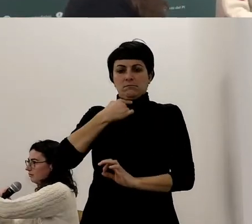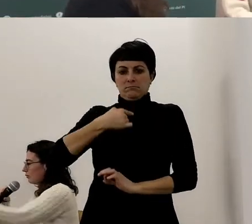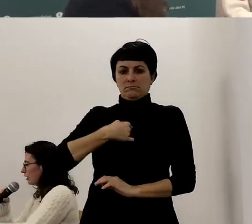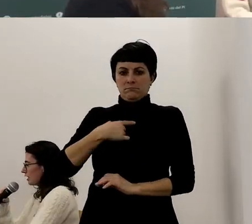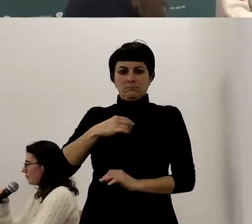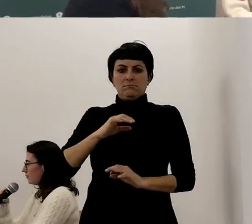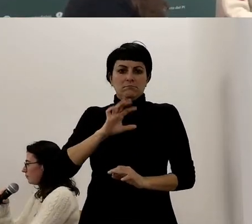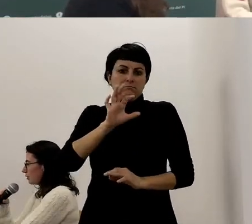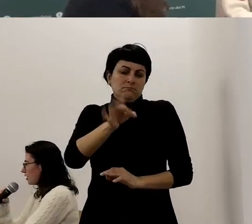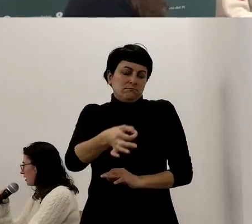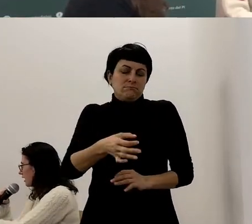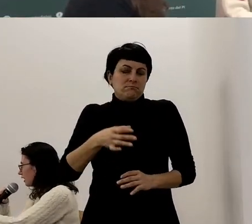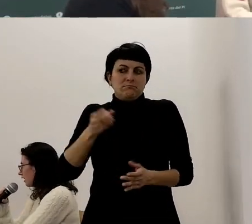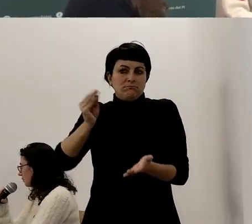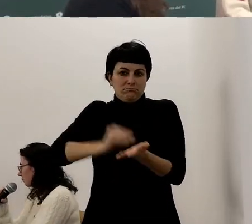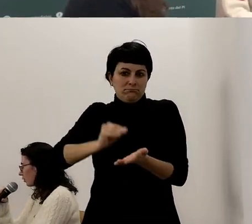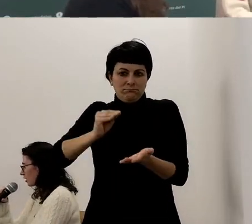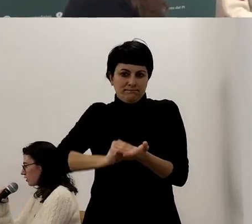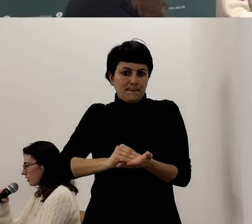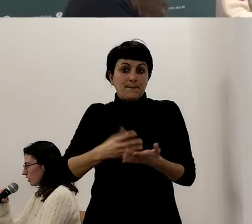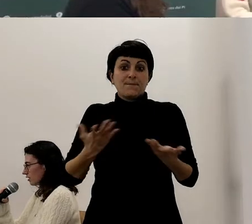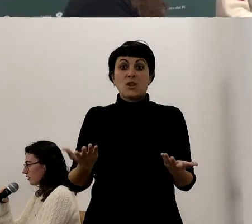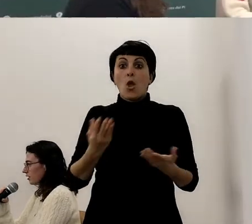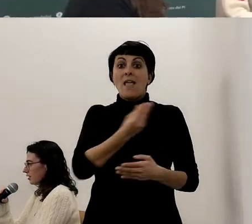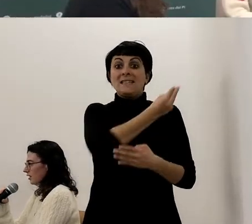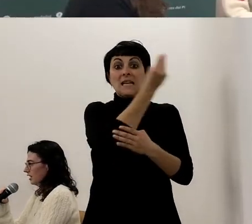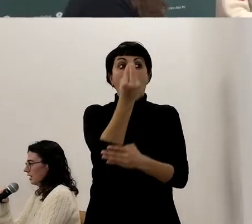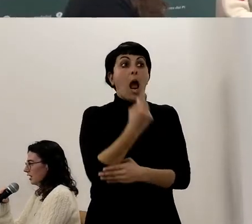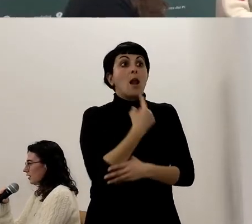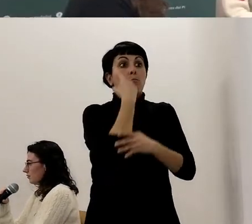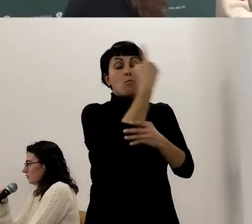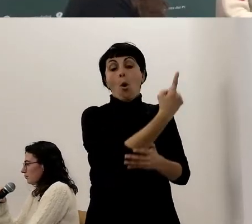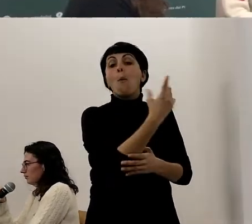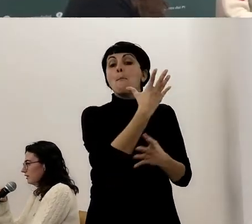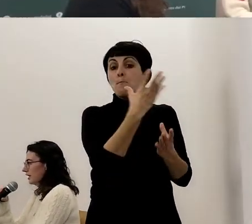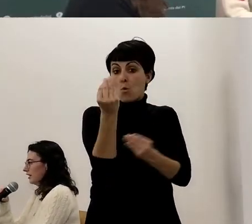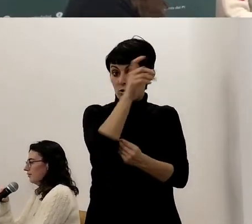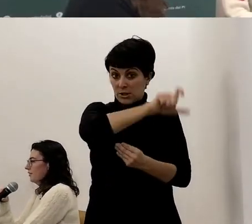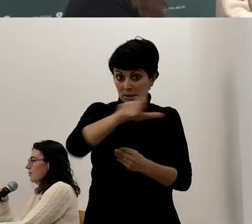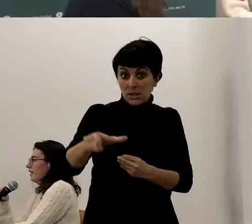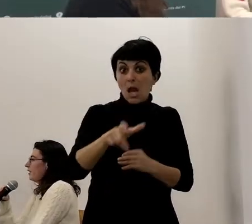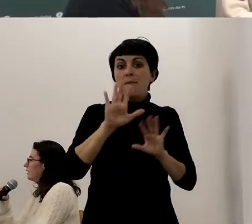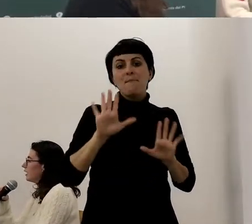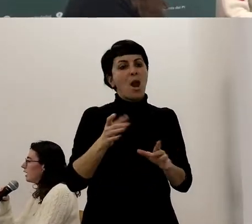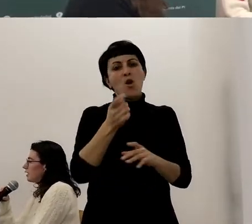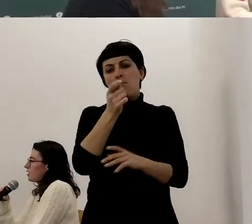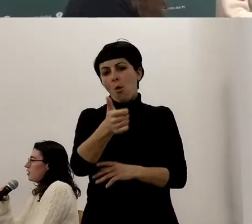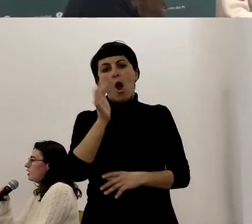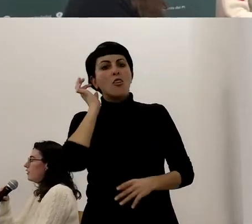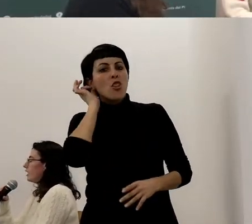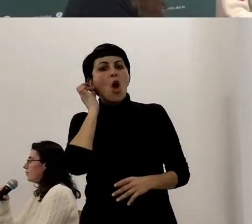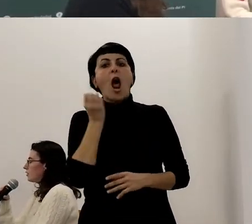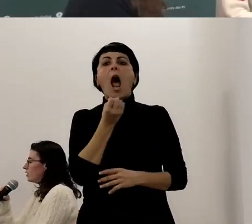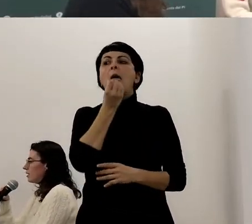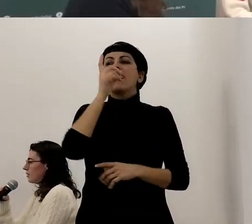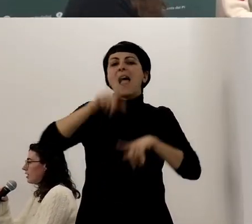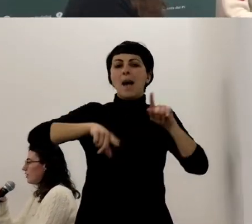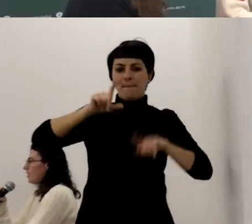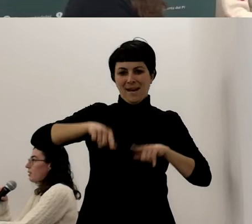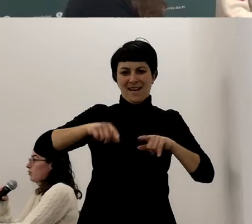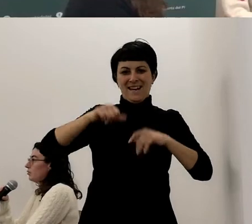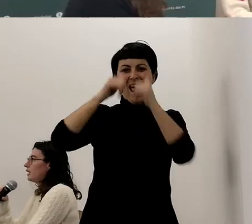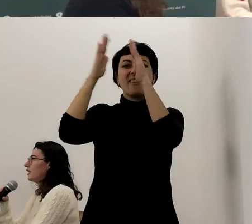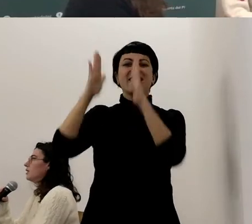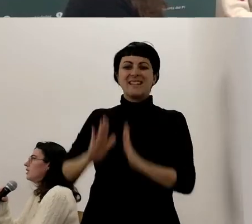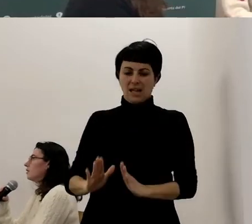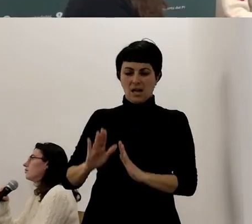això, molta gent portant gegant i poques dones. Ja depèn de l'entitat, es gestiona diferent, però per mi han